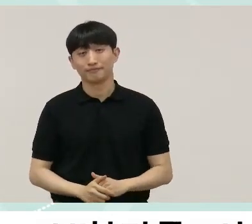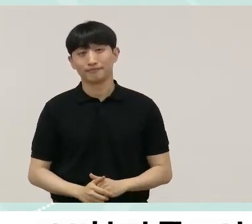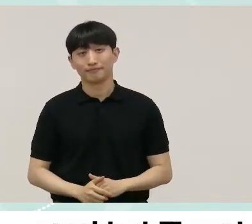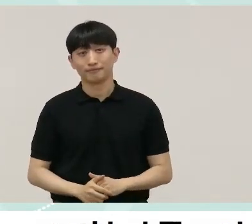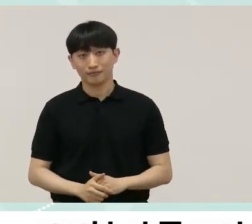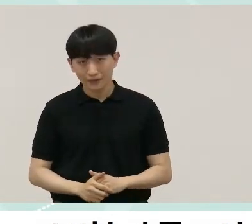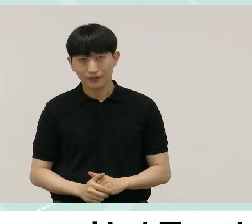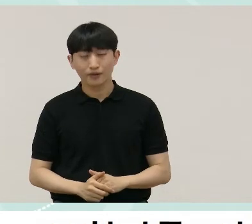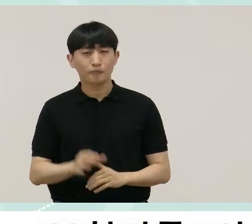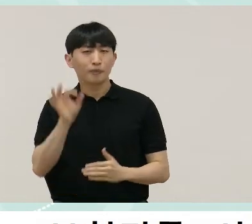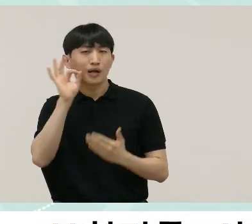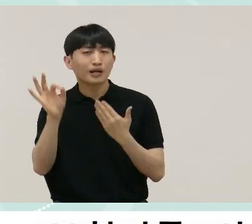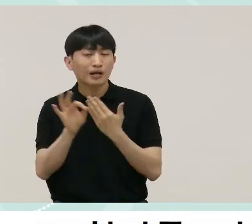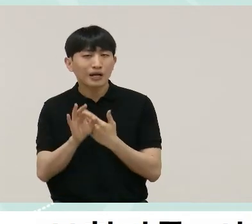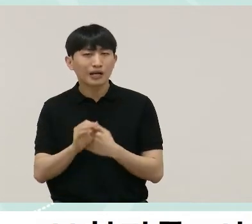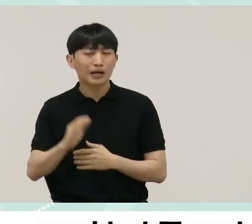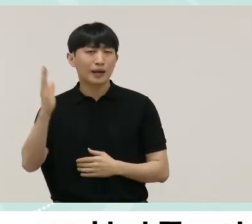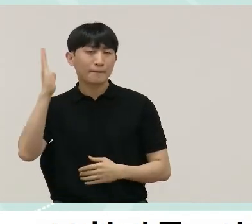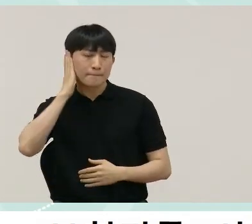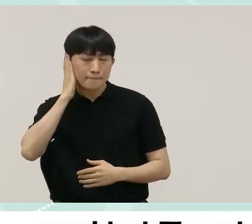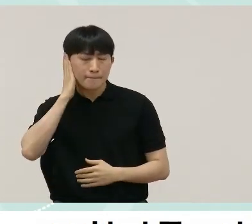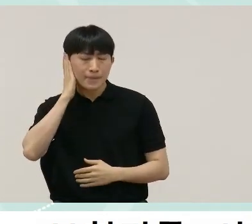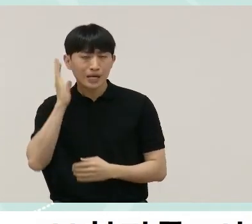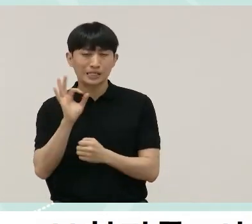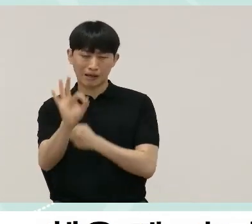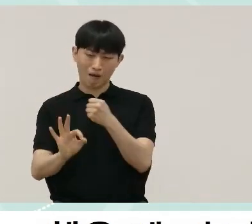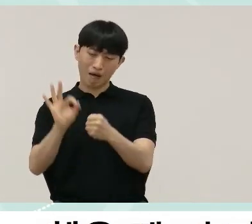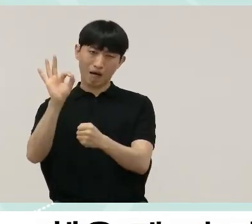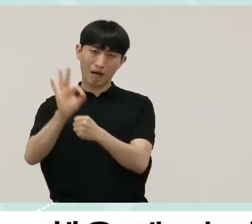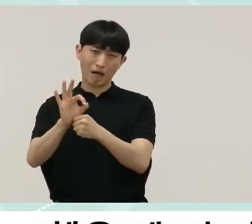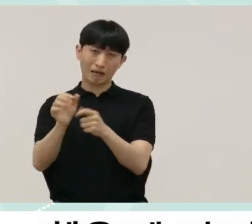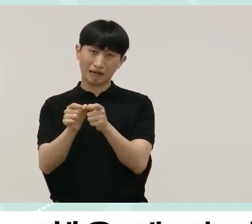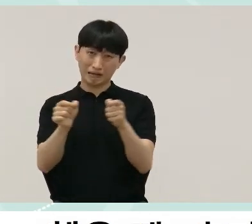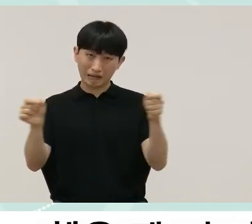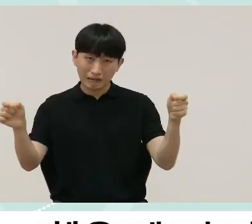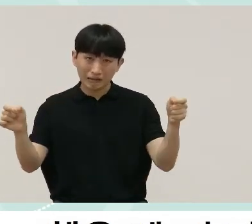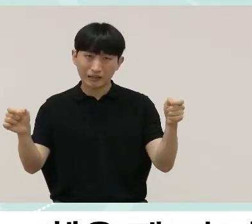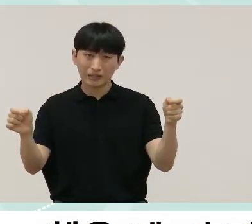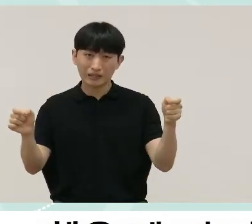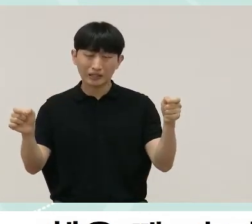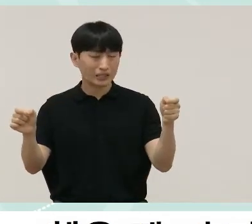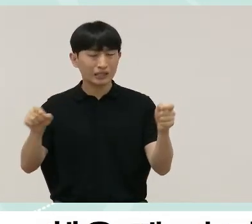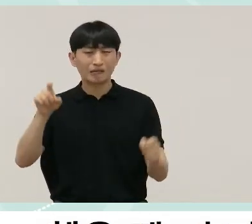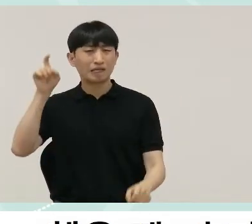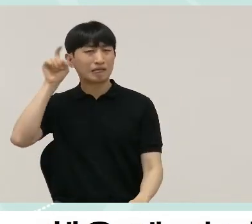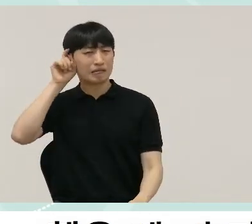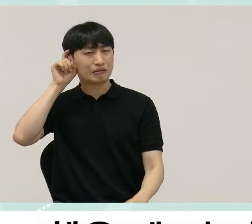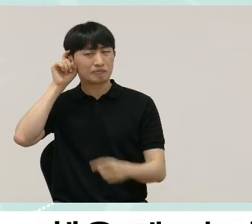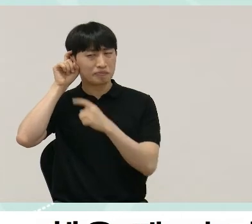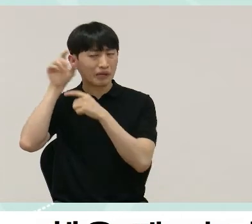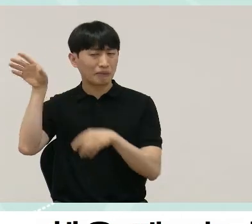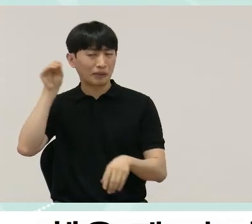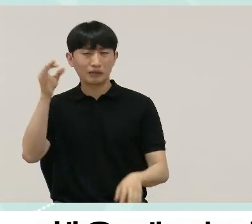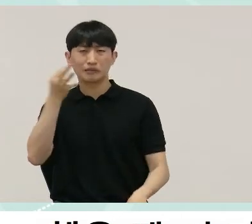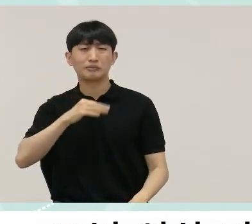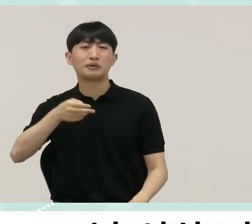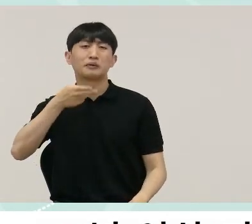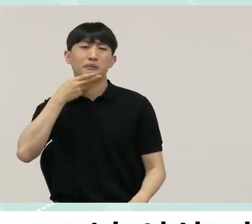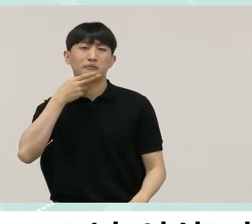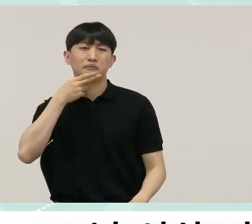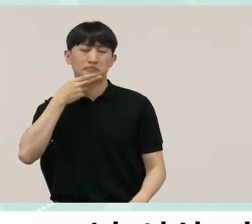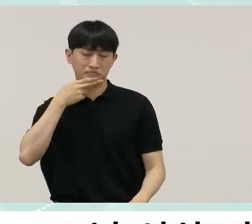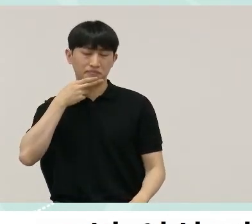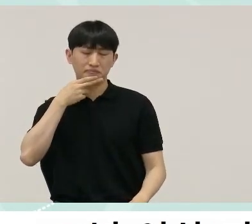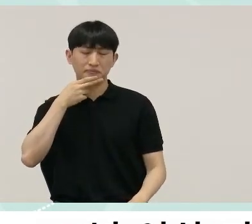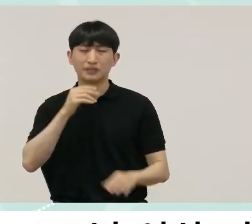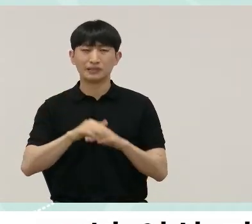전혀 못 듣는 노인기간이 10년 이상 된 경우에는 어차피 보청기 효과가 없으니까 큰 차이를 보이지 않는 것이